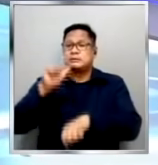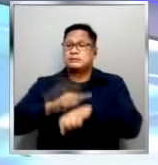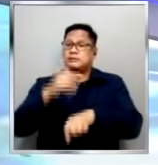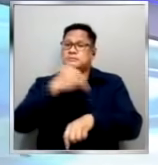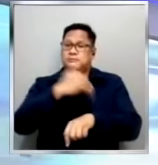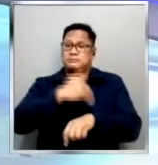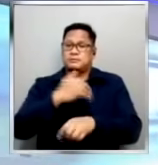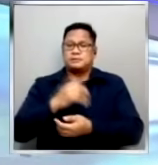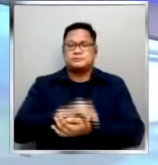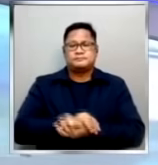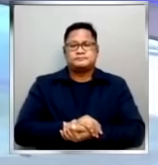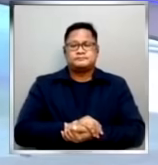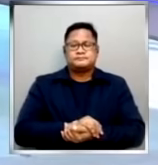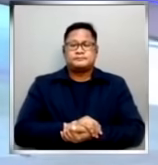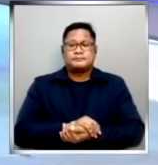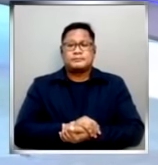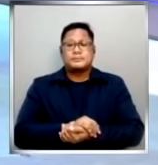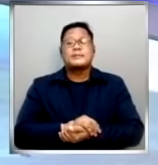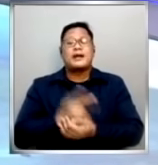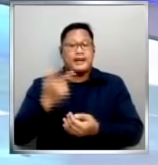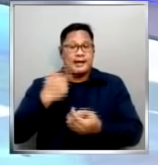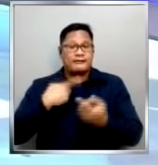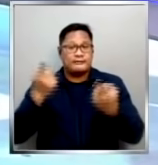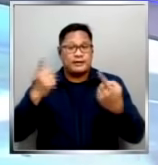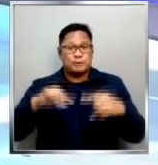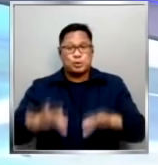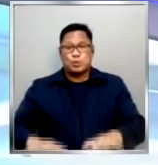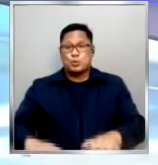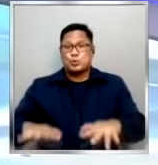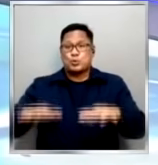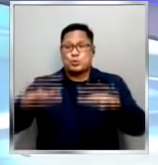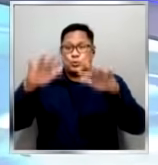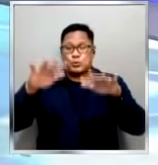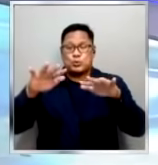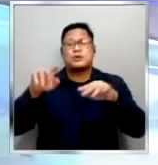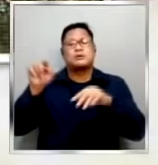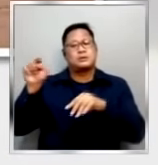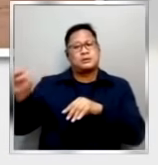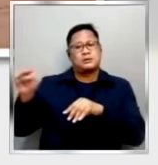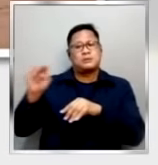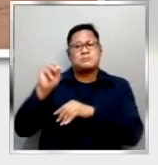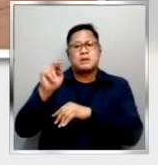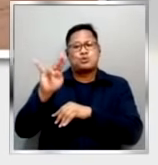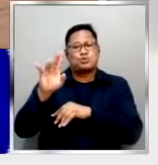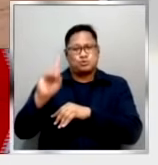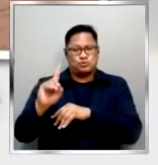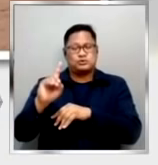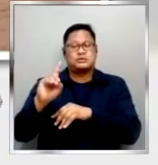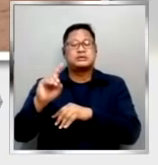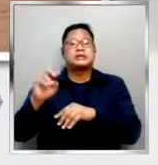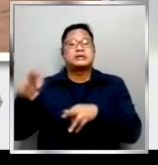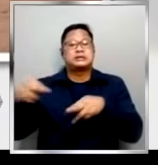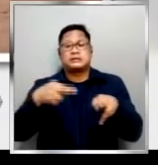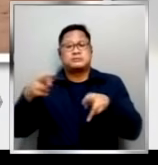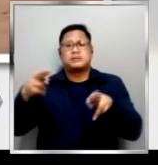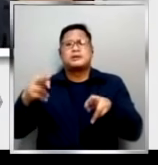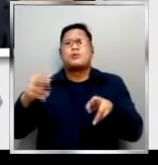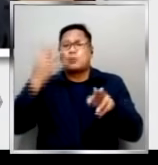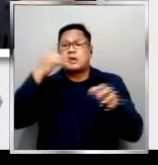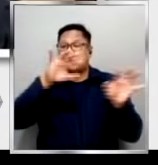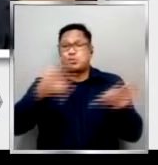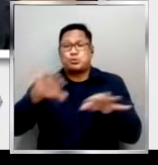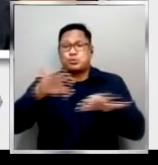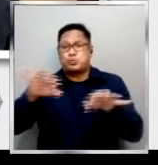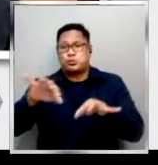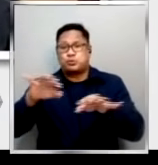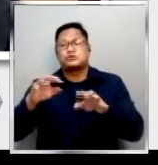Nagdulot ng pagbaha ang pag-apaw ng Malunog River sa Putol, Apayao. Maulan kasi sa lugar kaya mabilis na umapaw ang ilog. Ilang residente